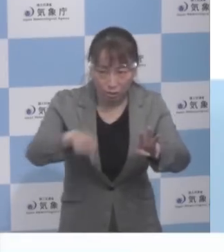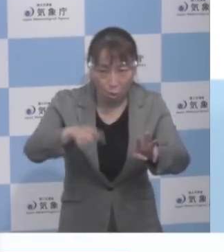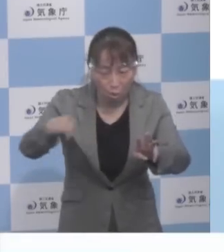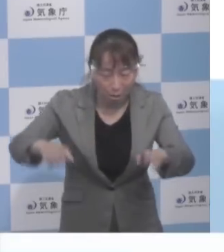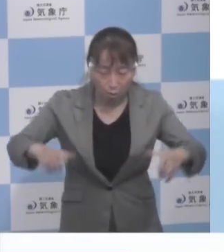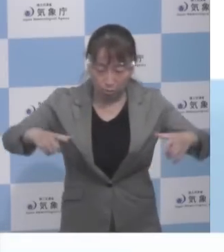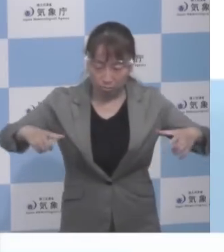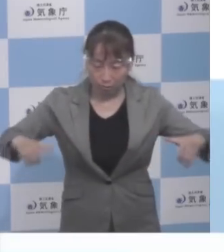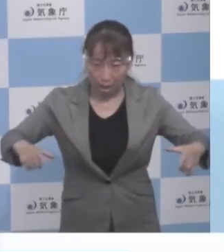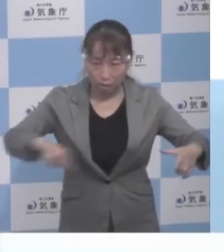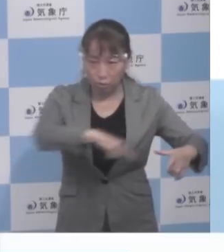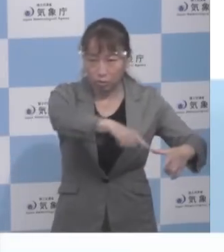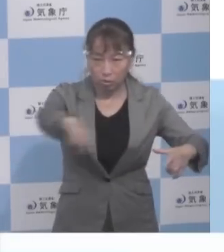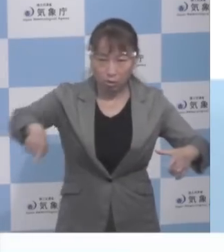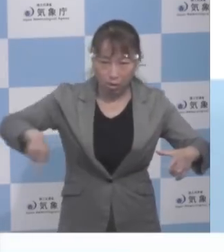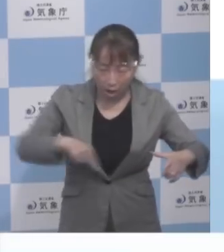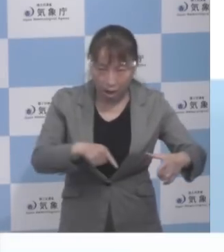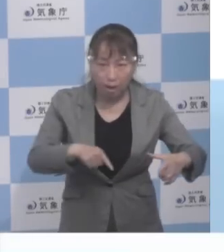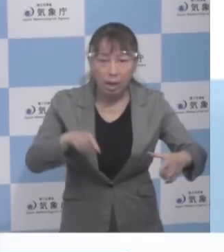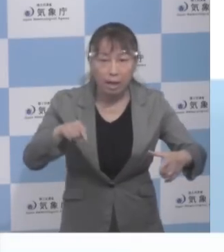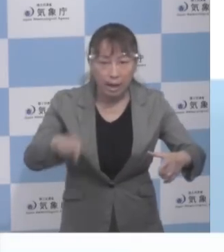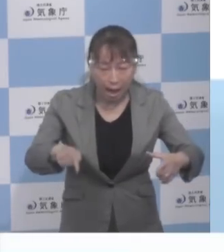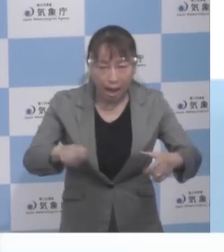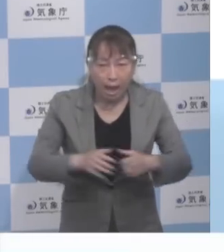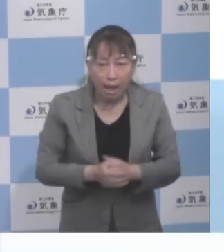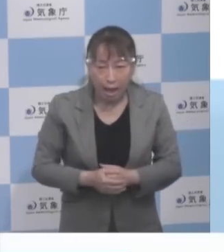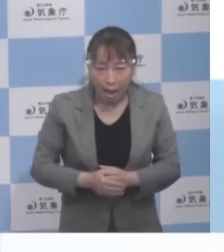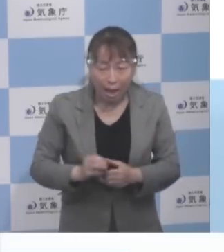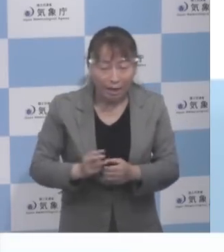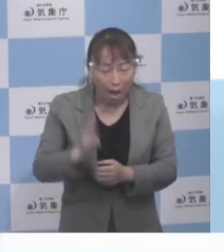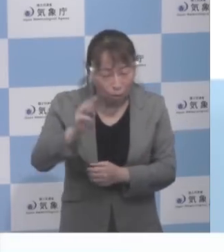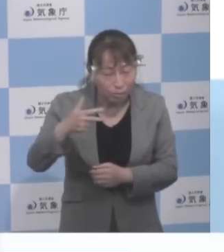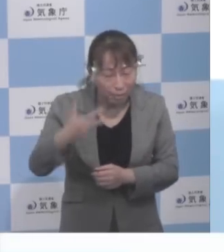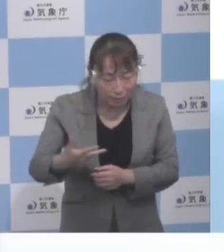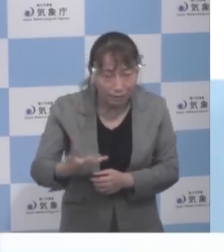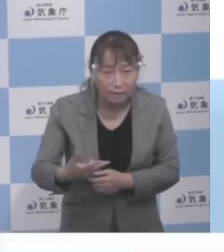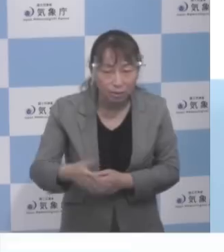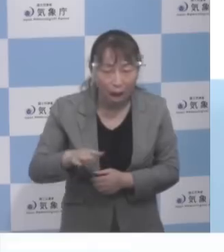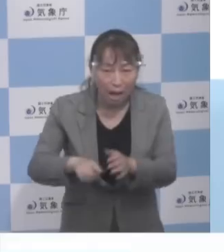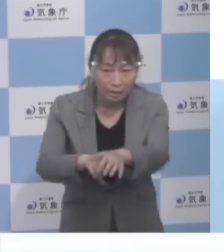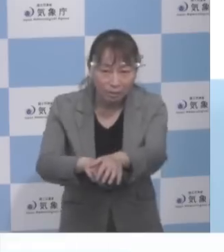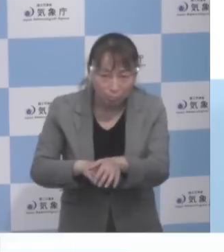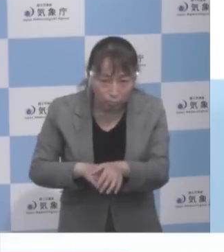鹿児島市有村町及びふるさと町の一部においては